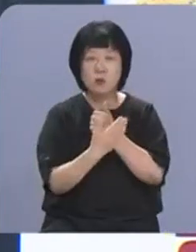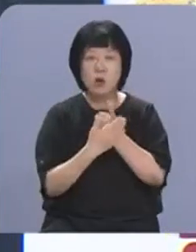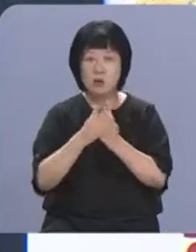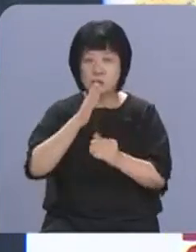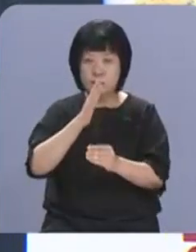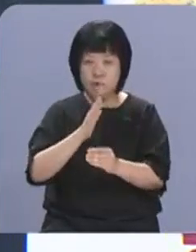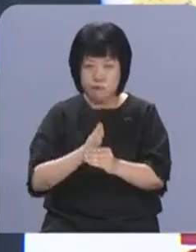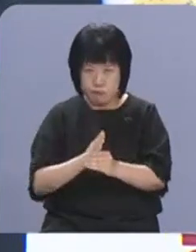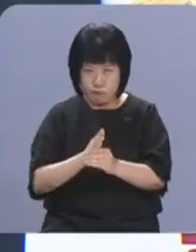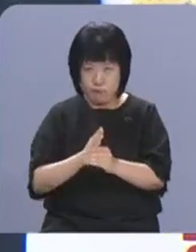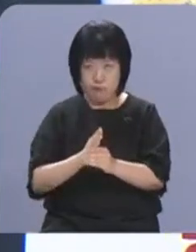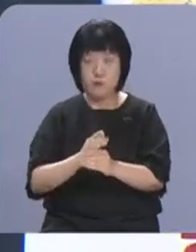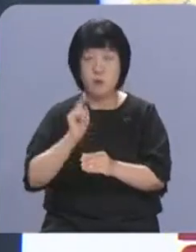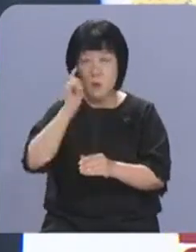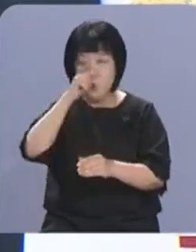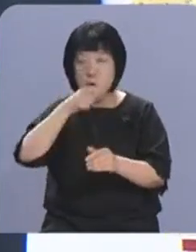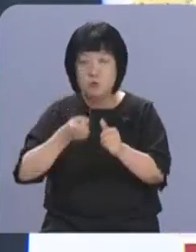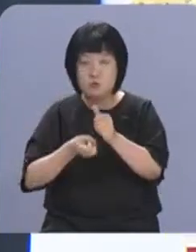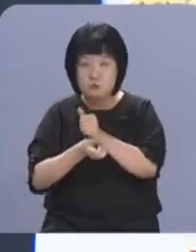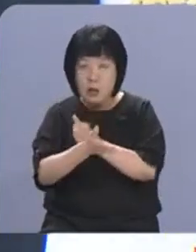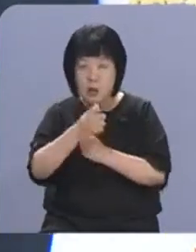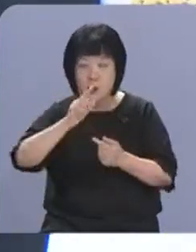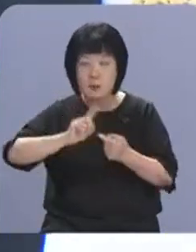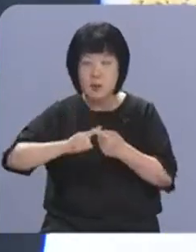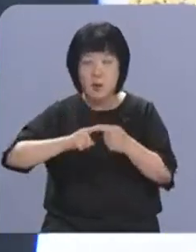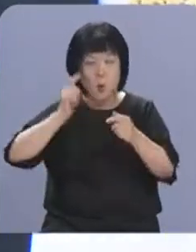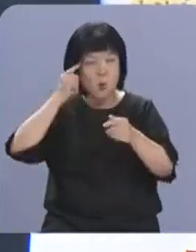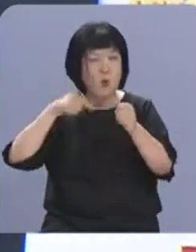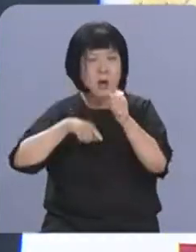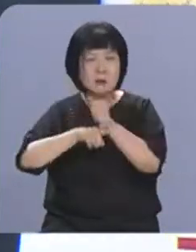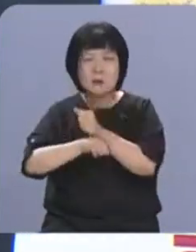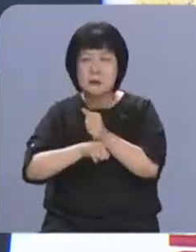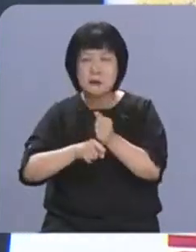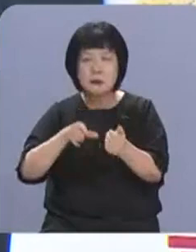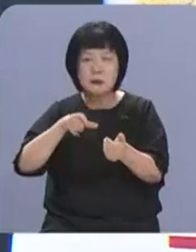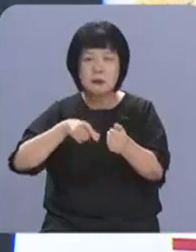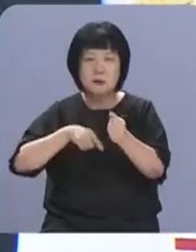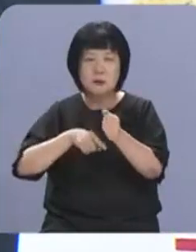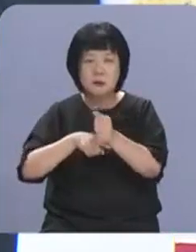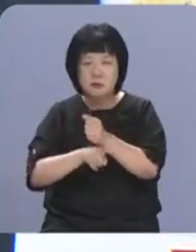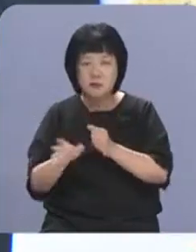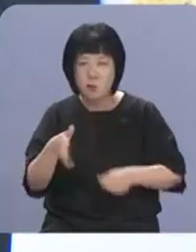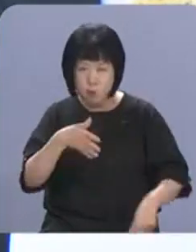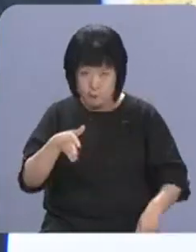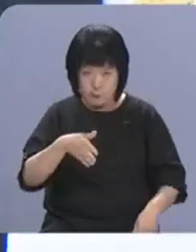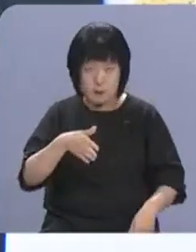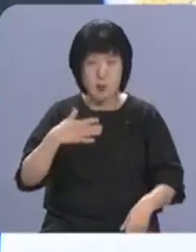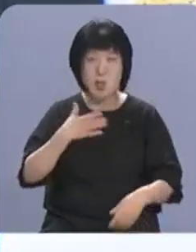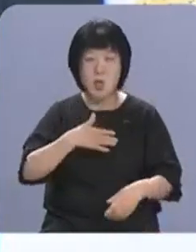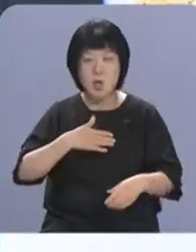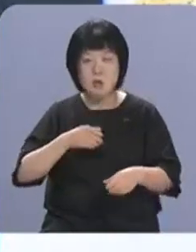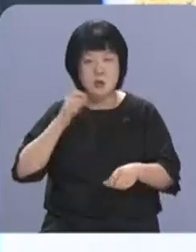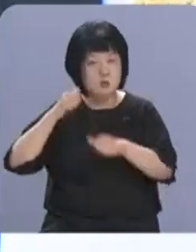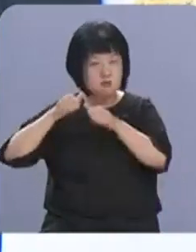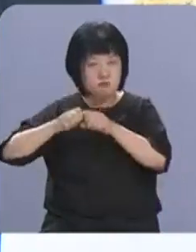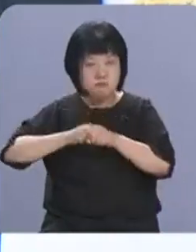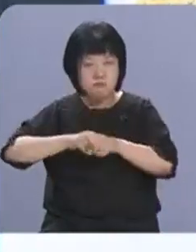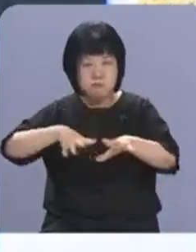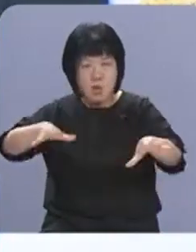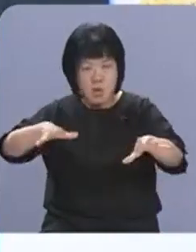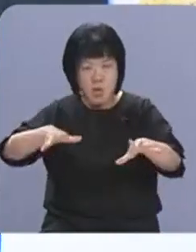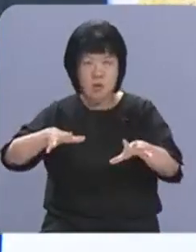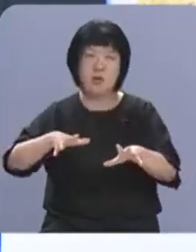오염수에 대해서는 과학적인 근거 없이 괴담을 퍼뜨리며 부산 수산물 상인들의 가슴에 대못을